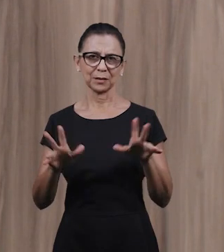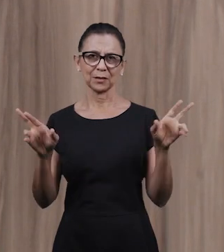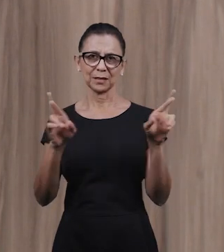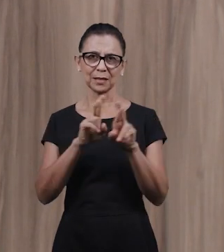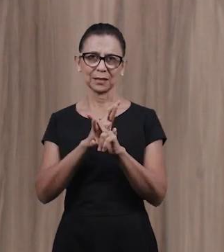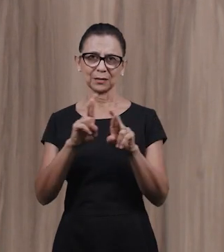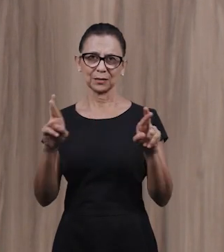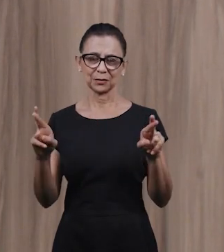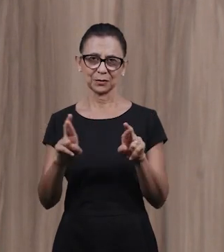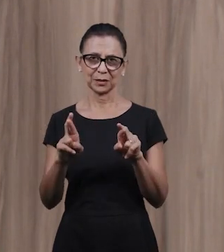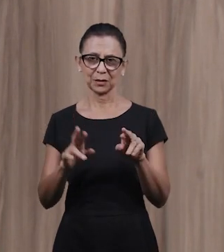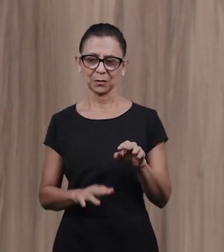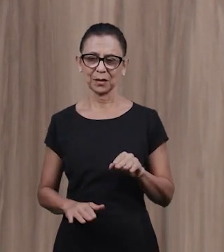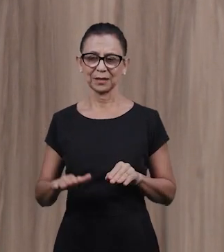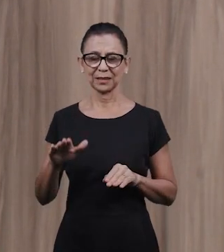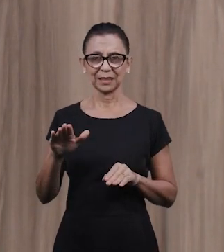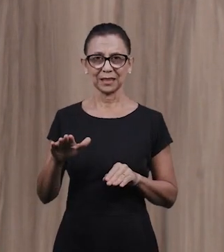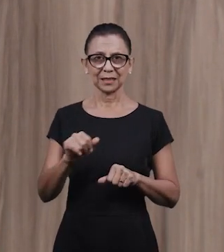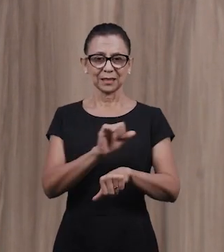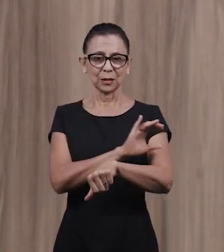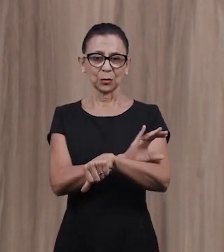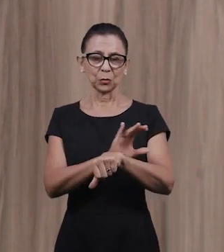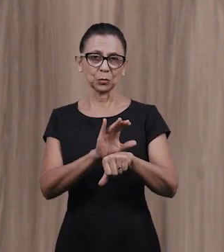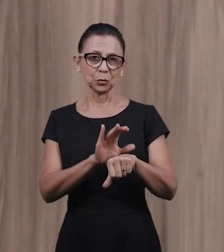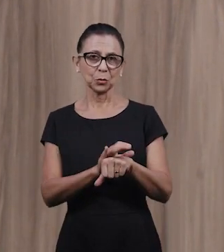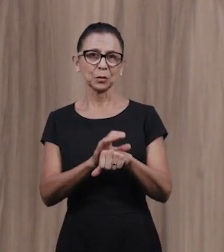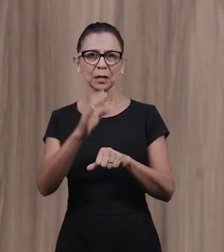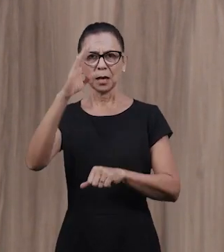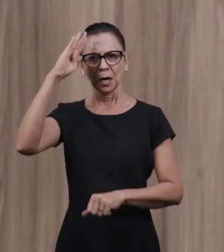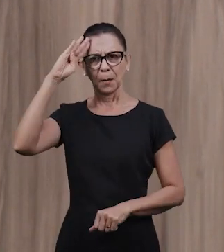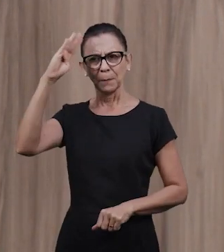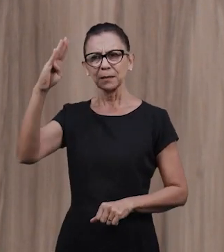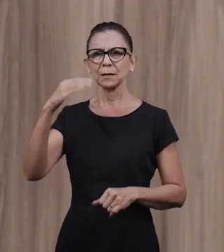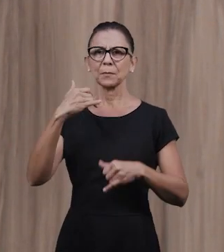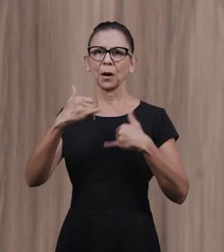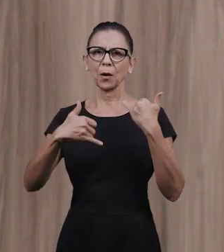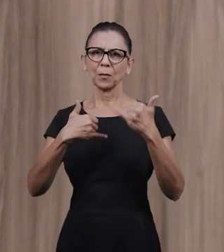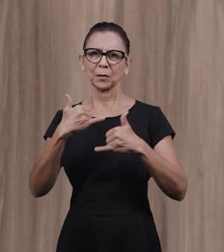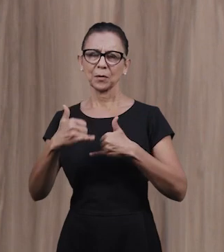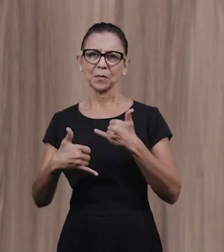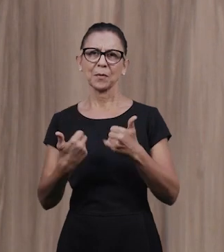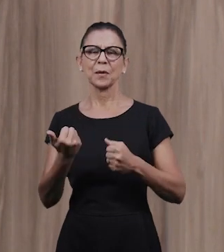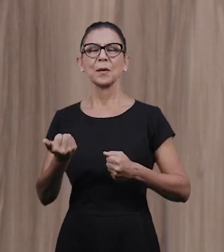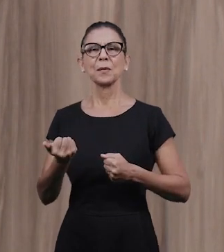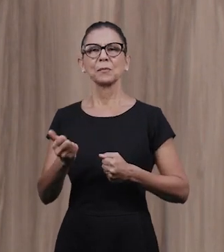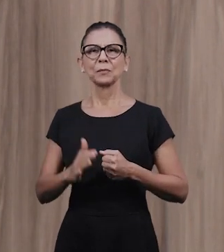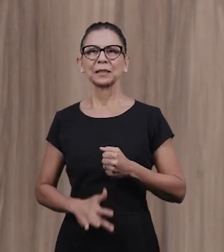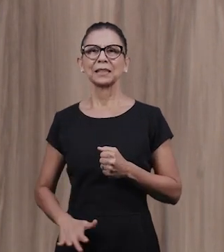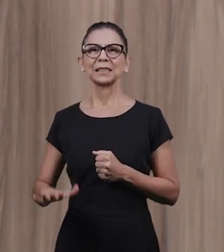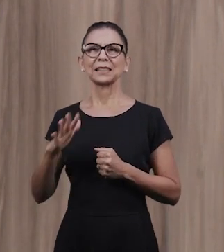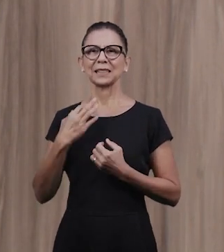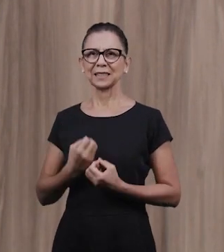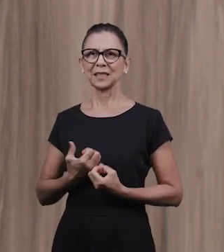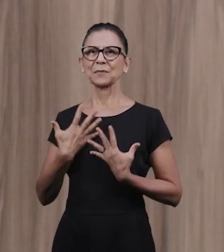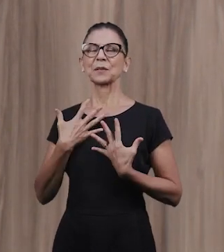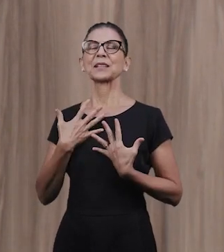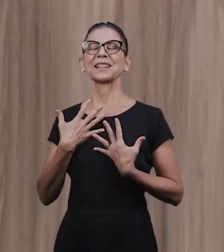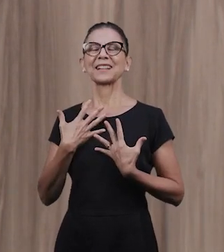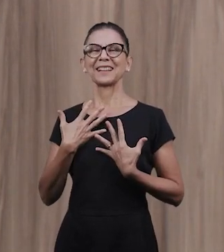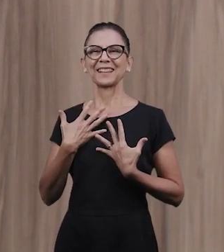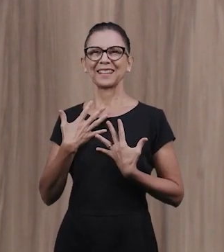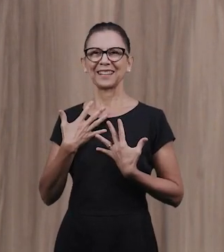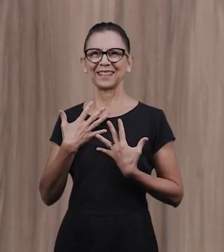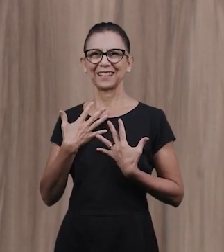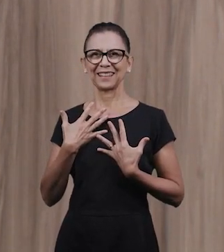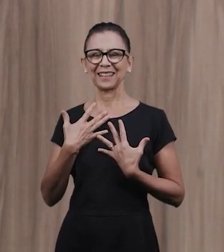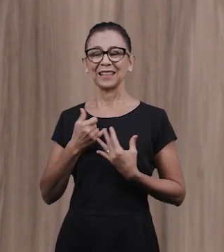L'importance est liée avec l'enfance. Il met le jeu comme outil afin que l'enfant puisse